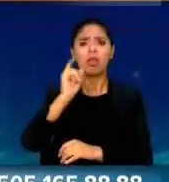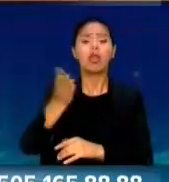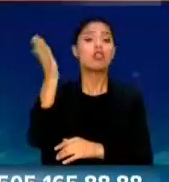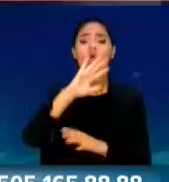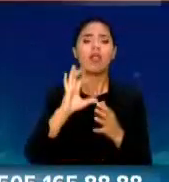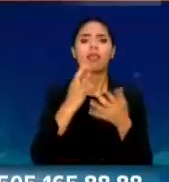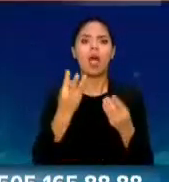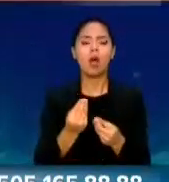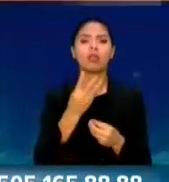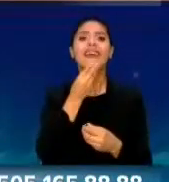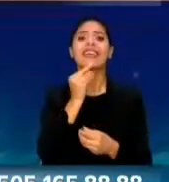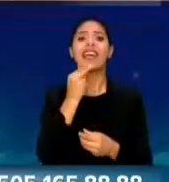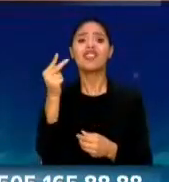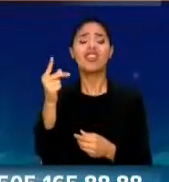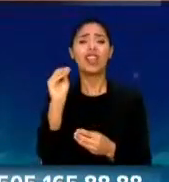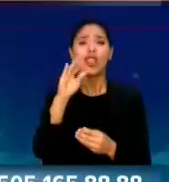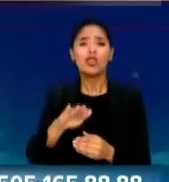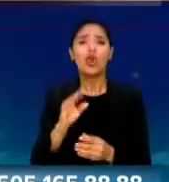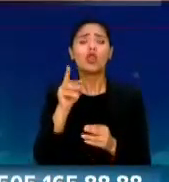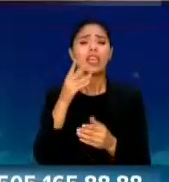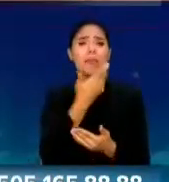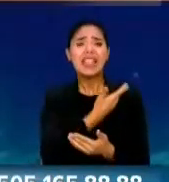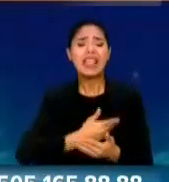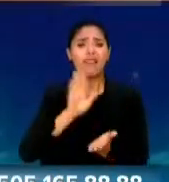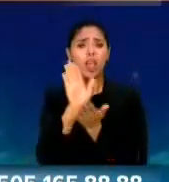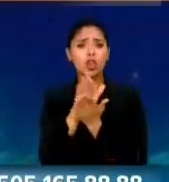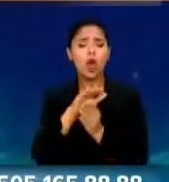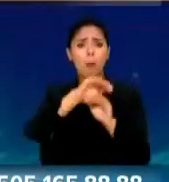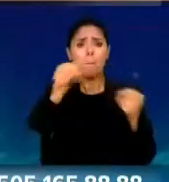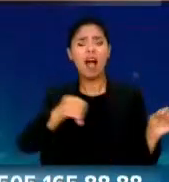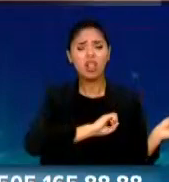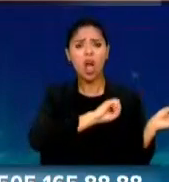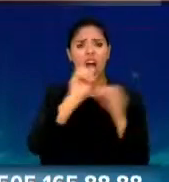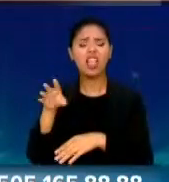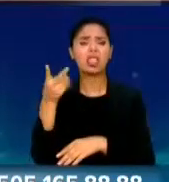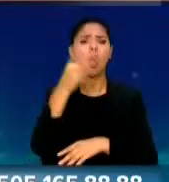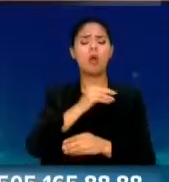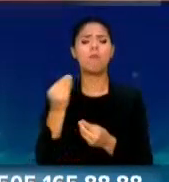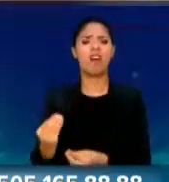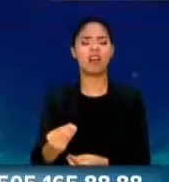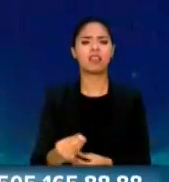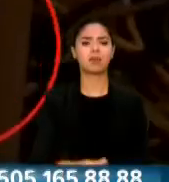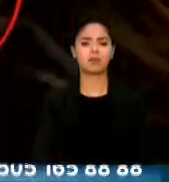korkunç. Genç kadının çocuğu gibi sevdiği köpeğini balkondan attı, öldürdü.